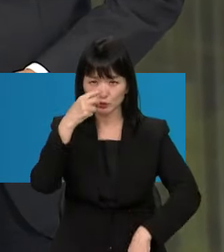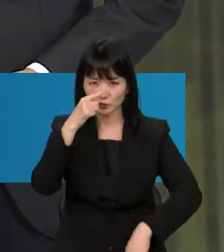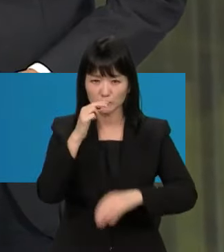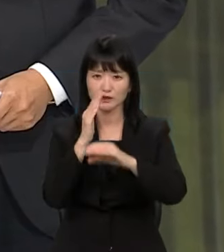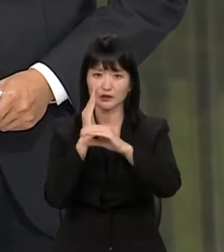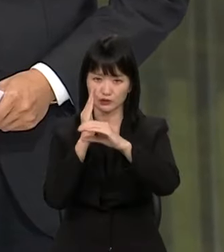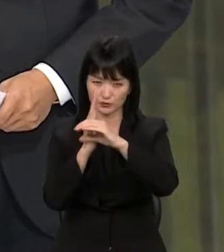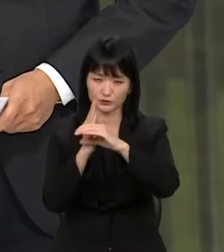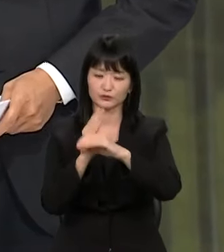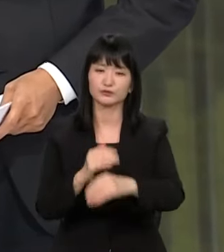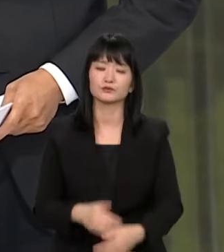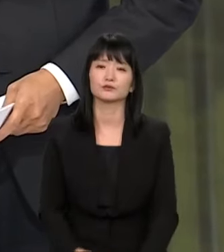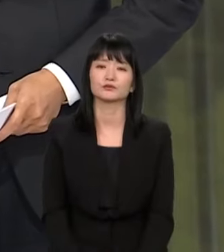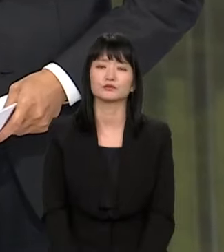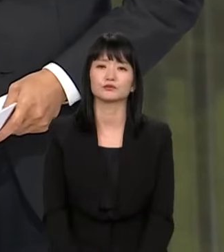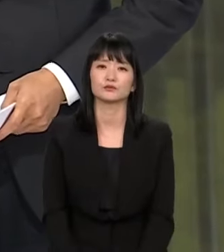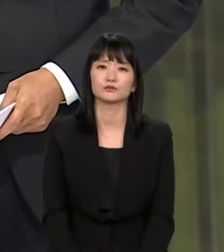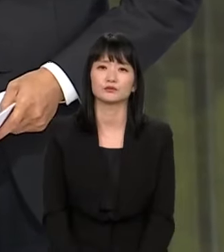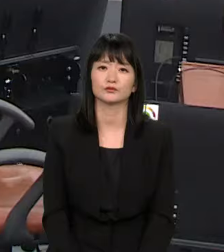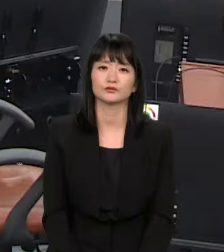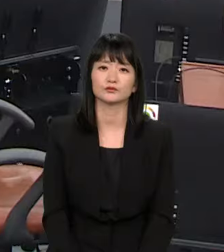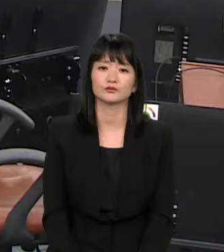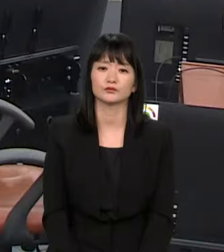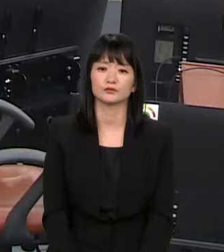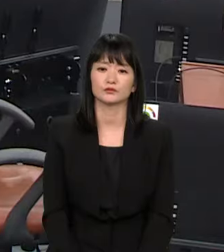진행 중입니다. 유선희 기자입니다.